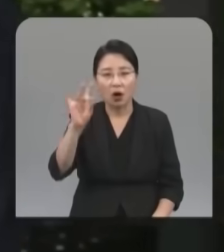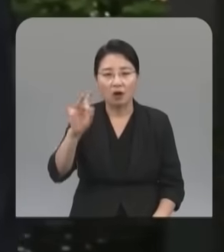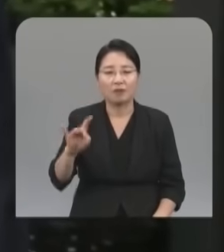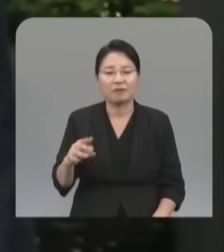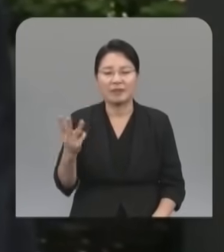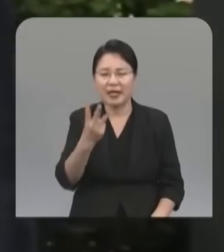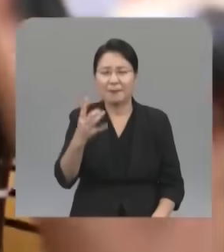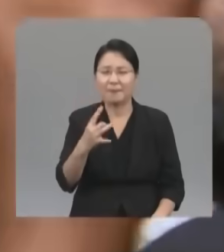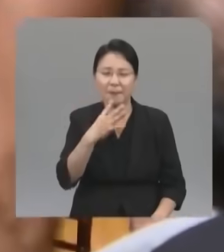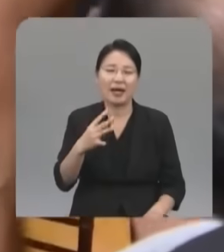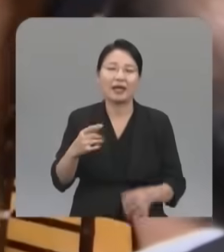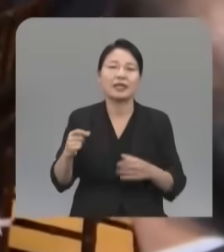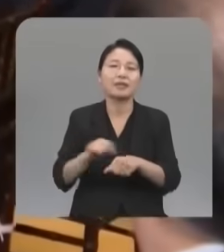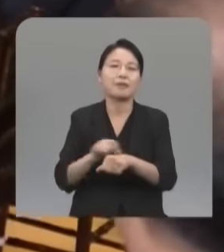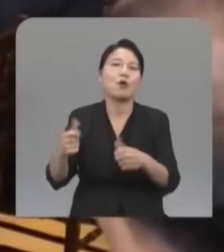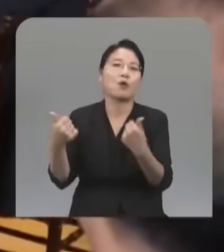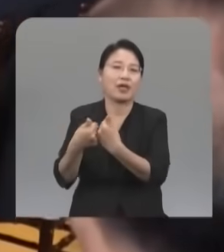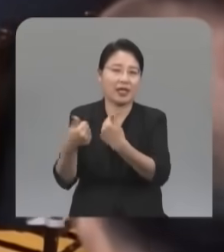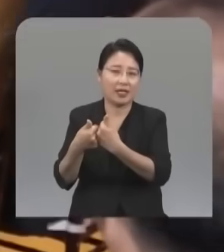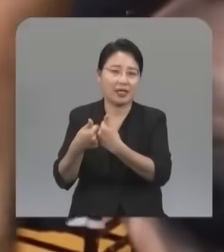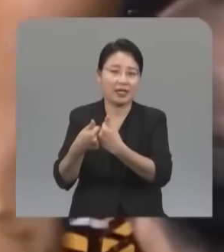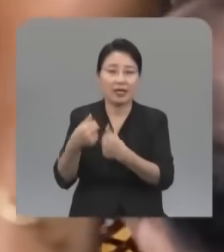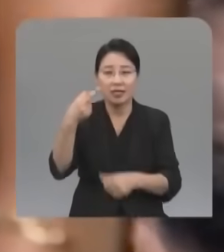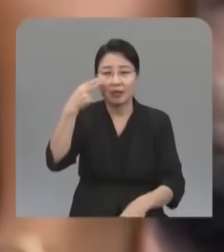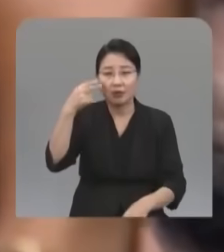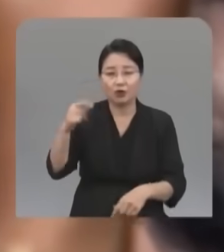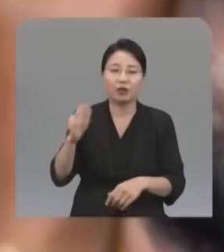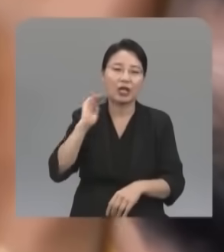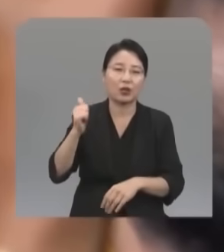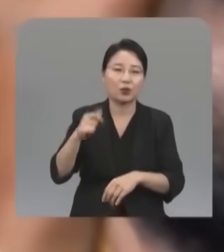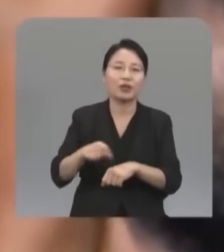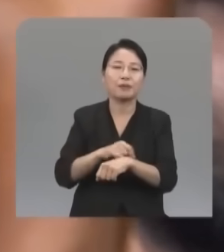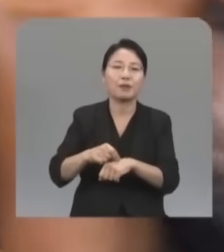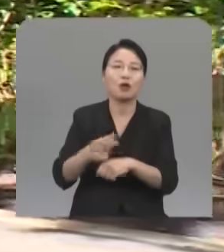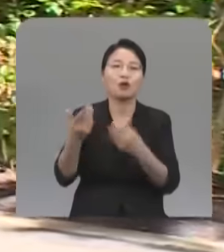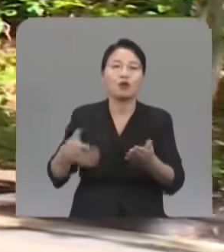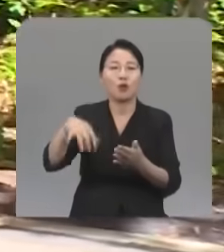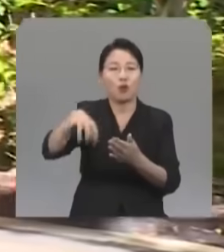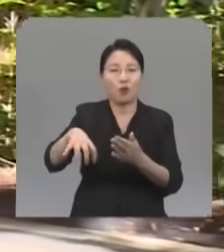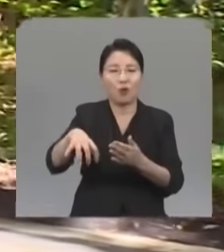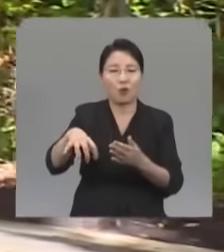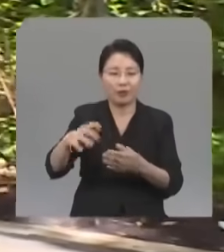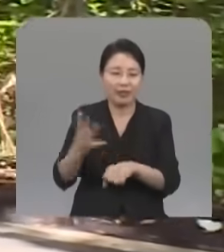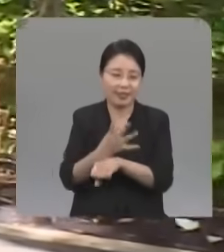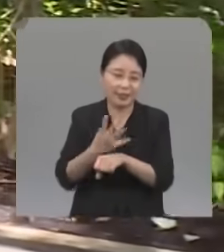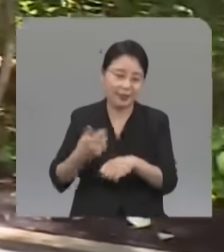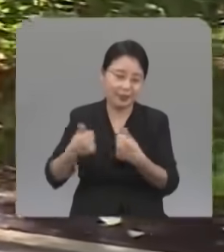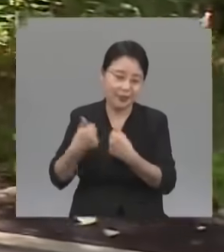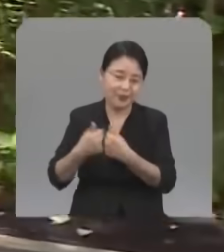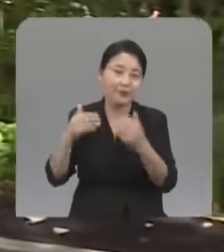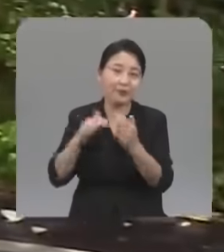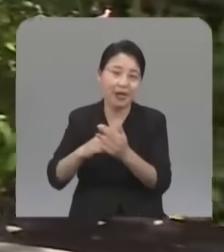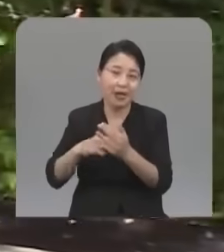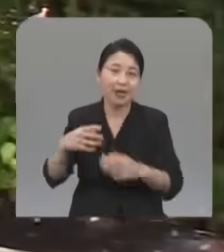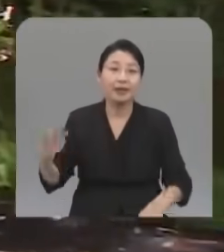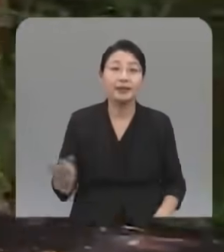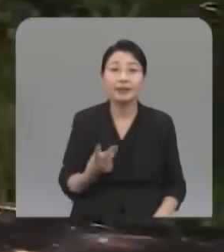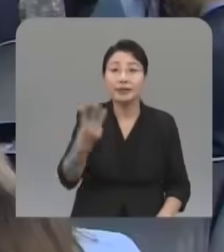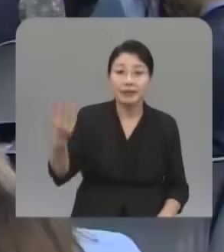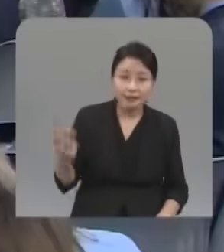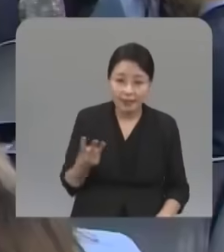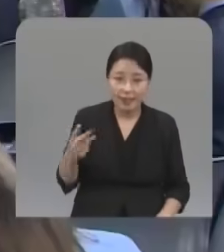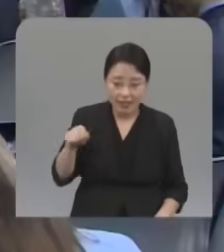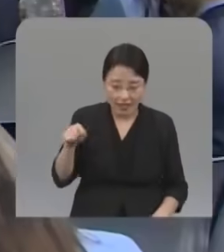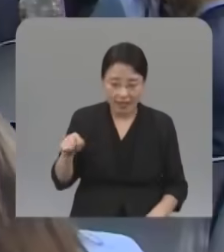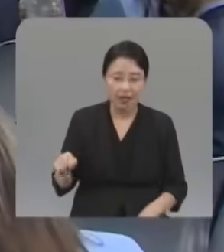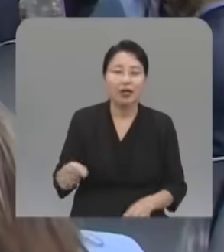한미일 정상회의는 미 대통령 별장에서 4시간가량 진행됐습니다. 3국 협력 관계를 사실상의 지역 내